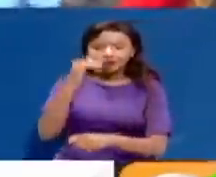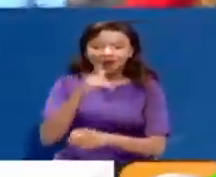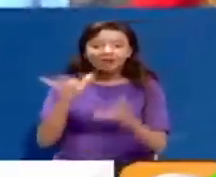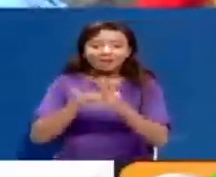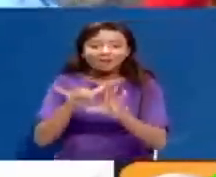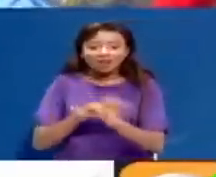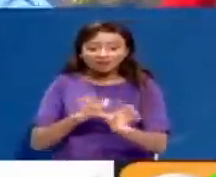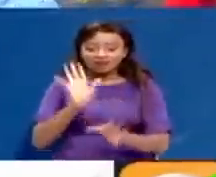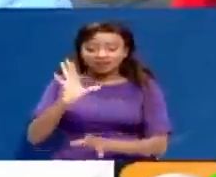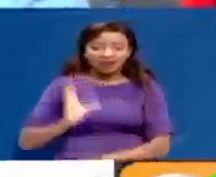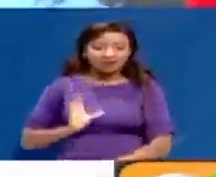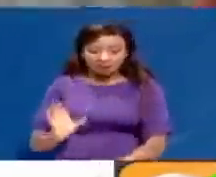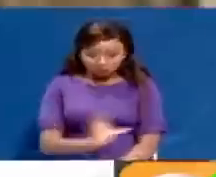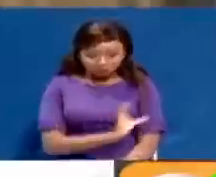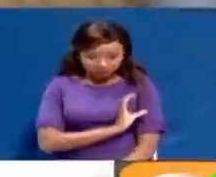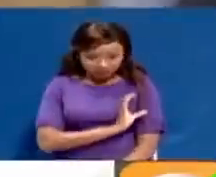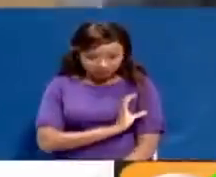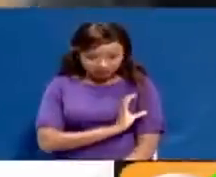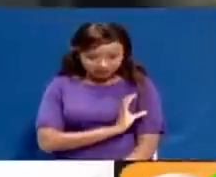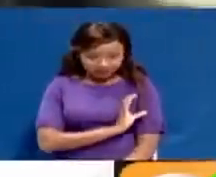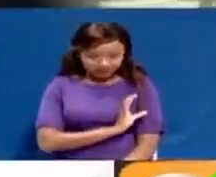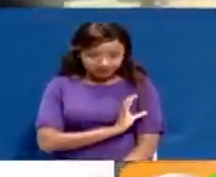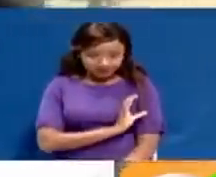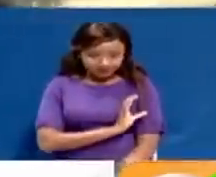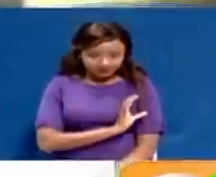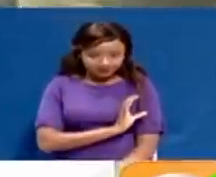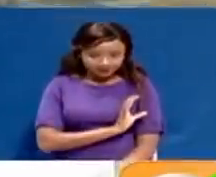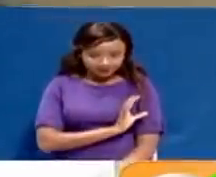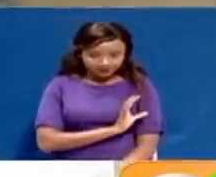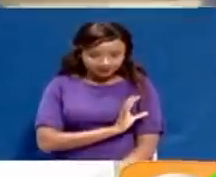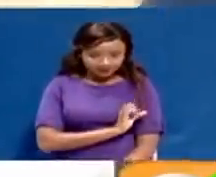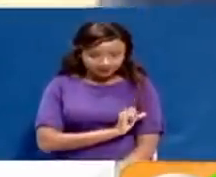wanakamati wa baraza kuu katika chama hicho.